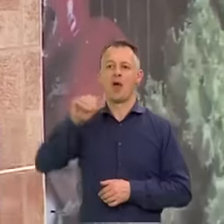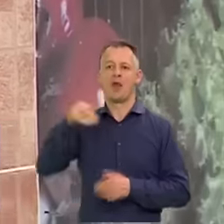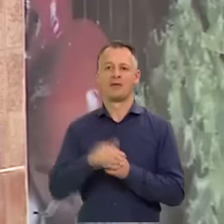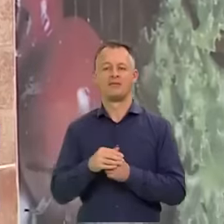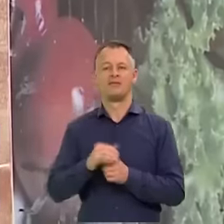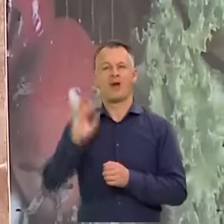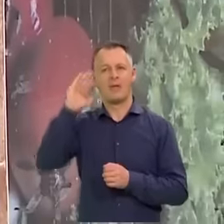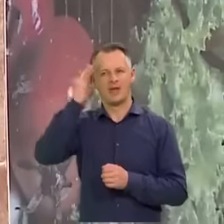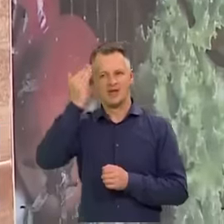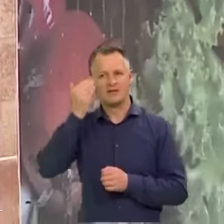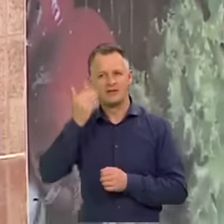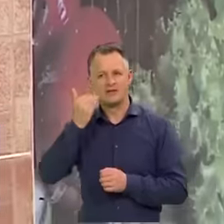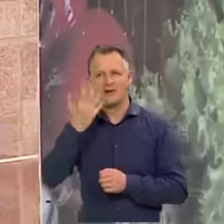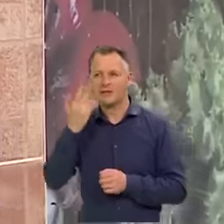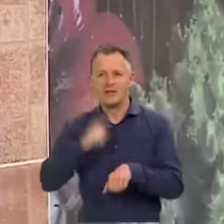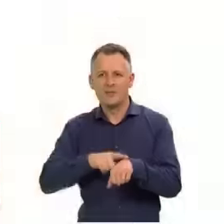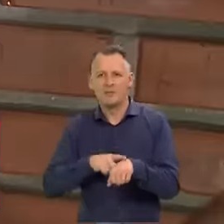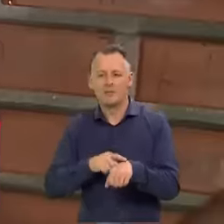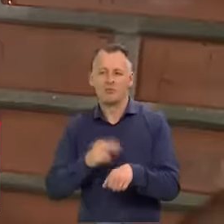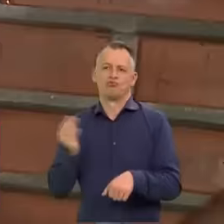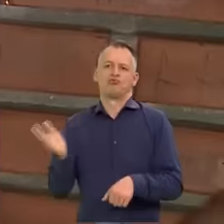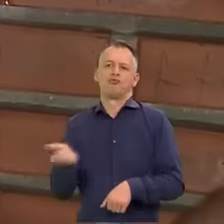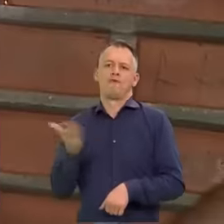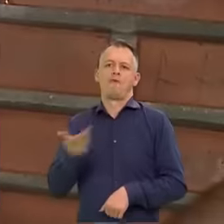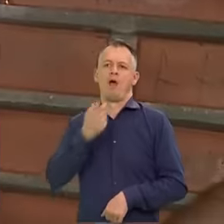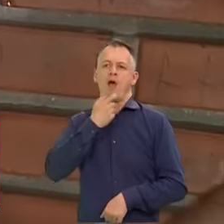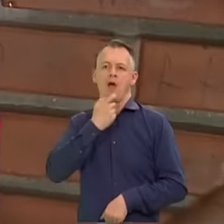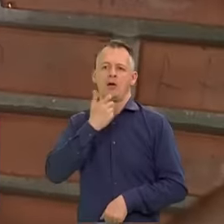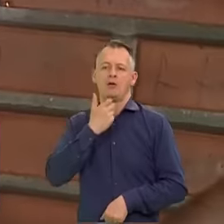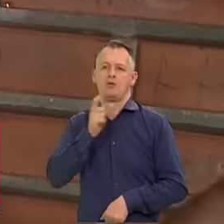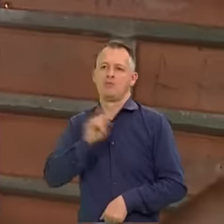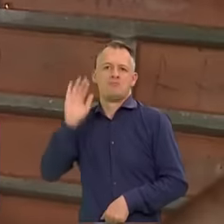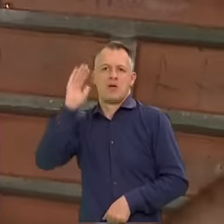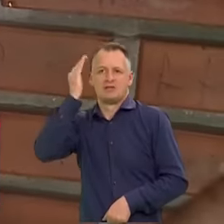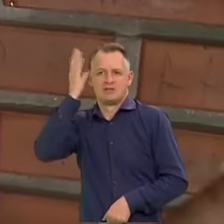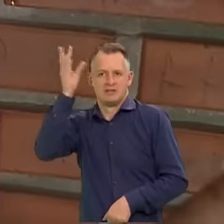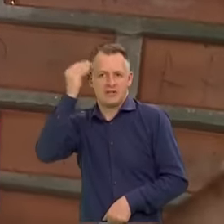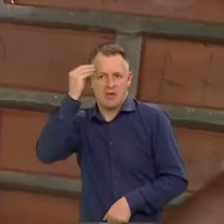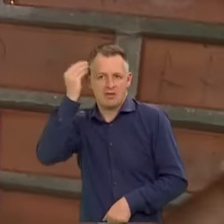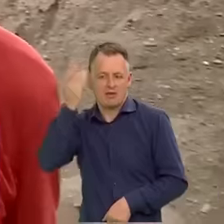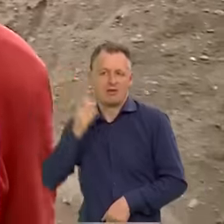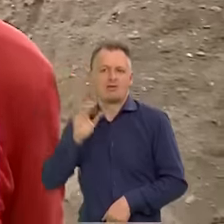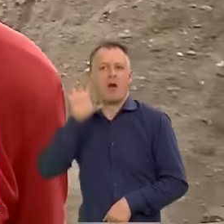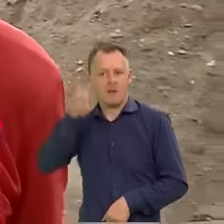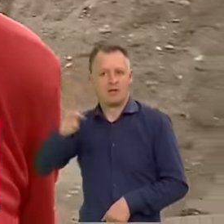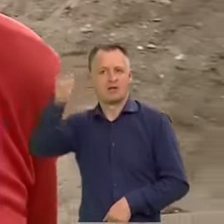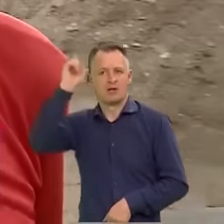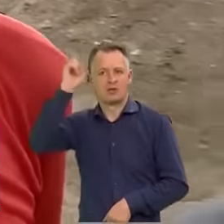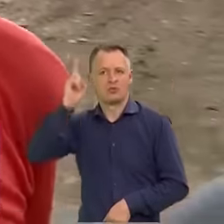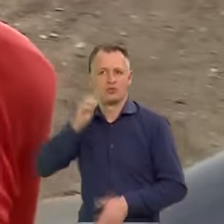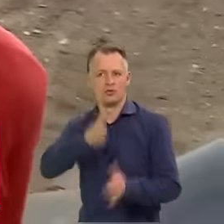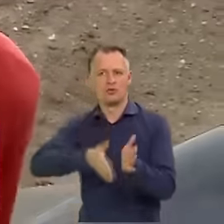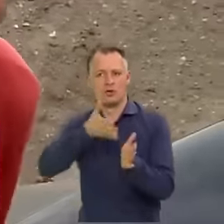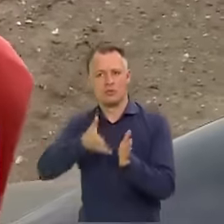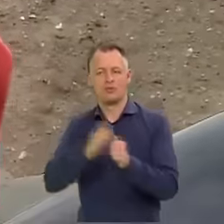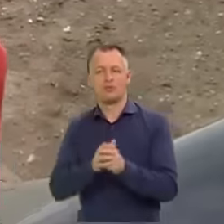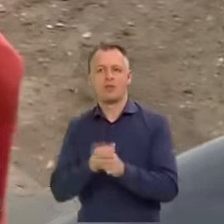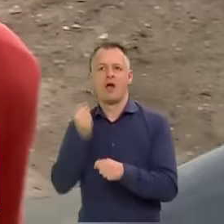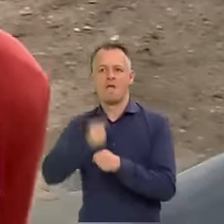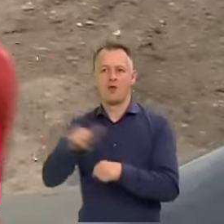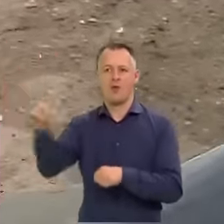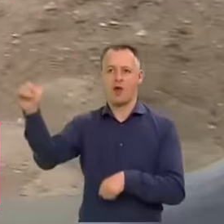fi câțiva ani, dar nu știu să vă spun sigur. Eram foarte mică, nu mai țin minte exact, dar da, am prins. Am făcut navetă cu trenul